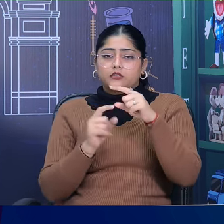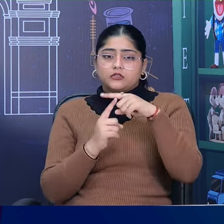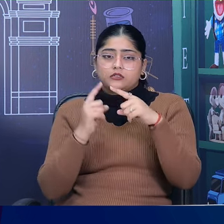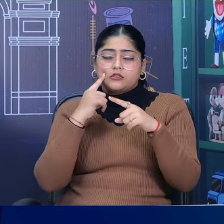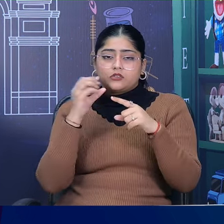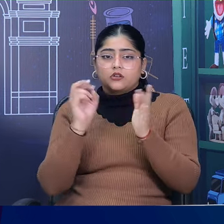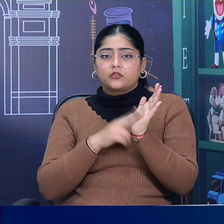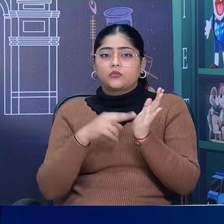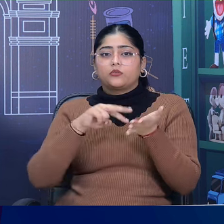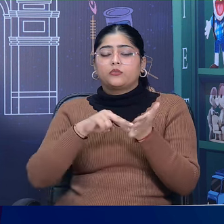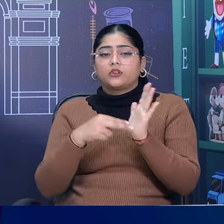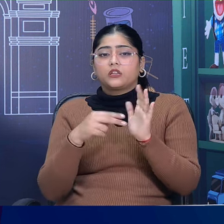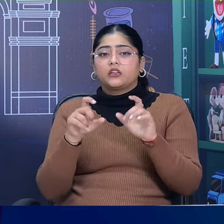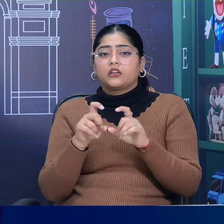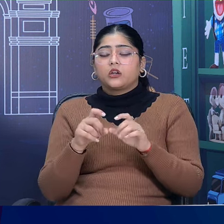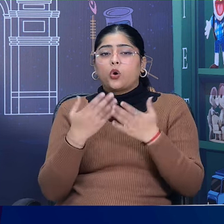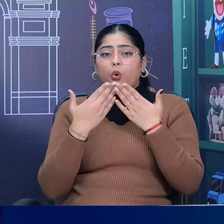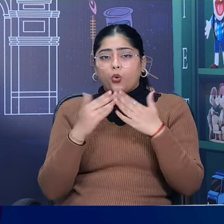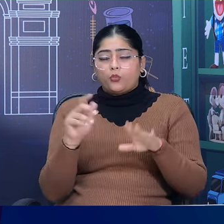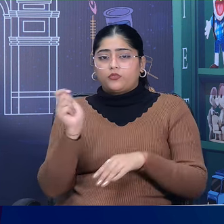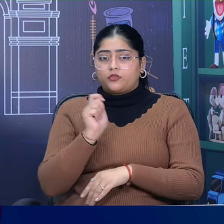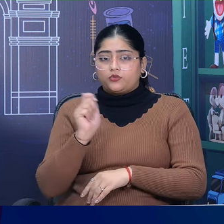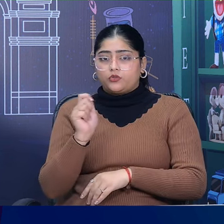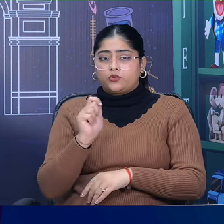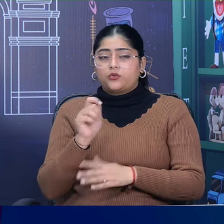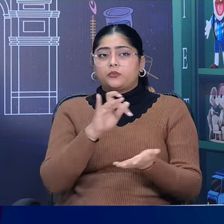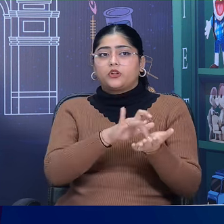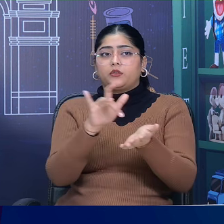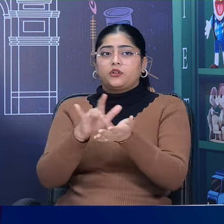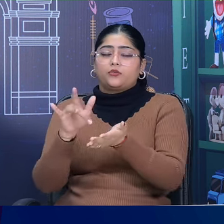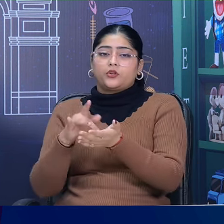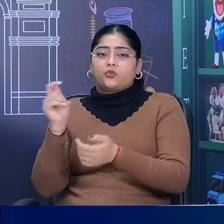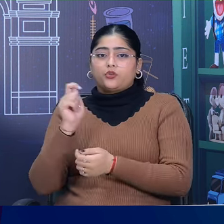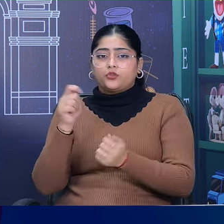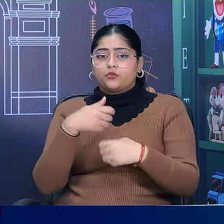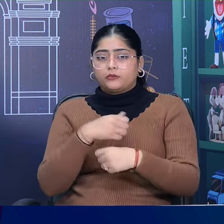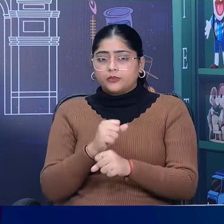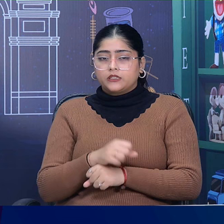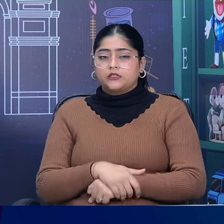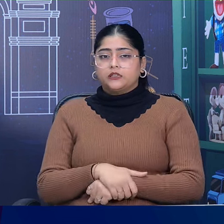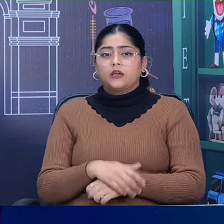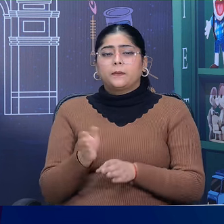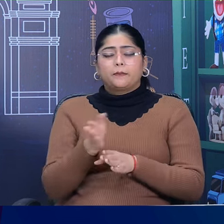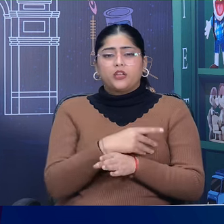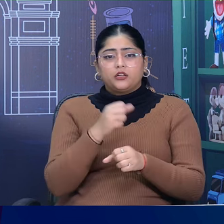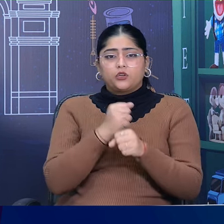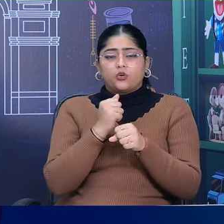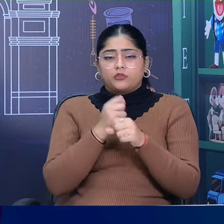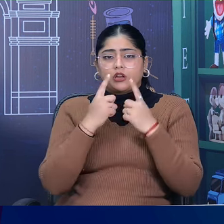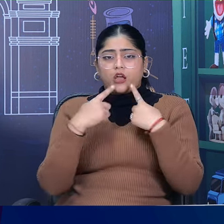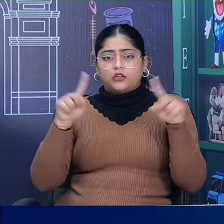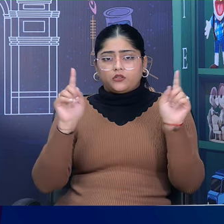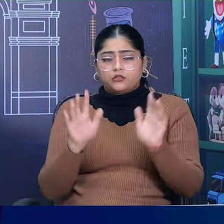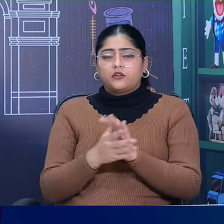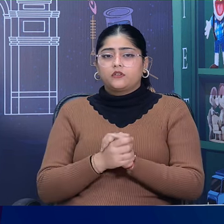वॉशरूम्स होते हैं तो गांव में अलग-अलग जगहों पर वॉशरूम बनवाना हम गांव में अब जैसे एक नई स्कीम गवर्नमेंट की आई थी कुछ साल पहले कि गांव